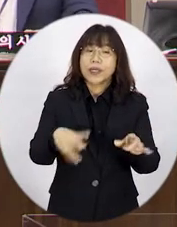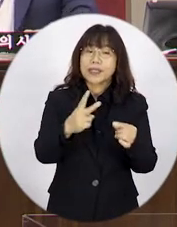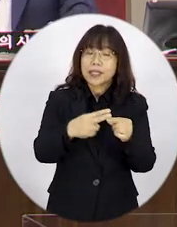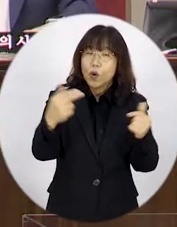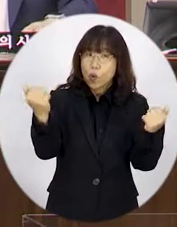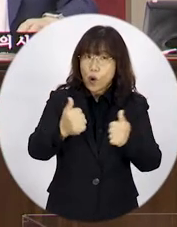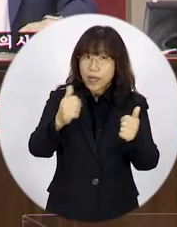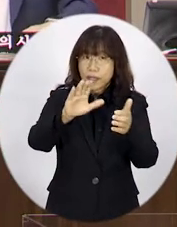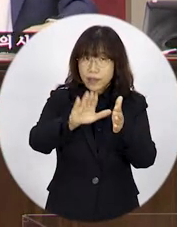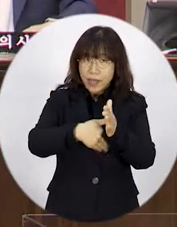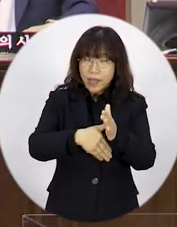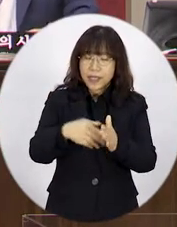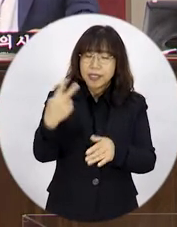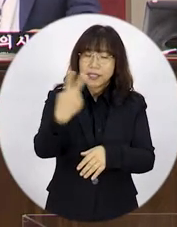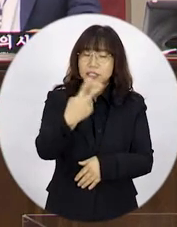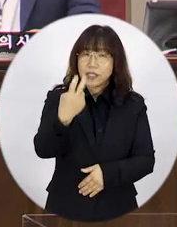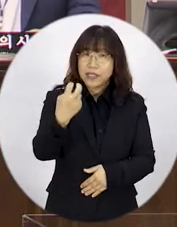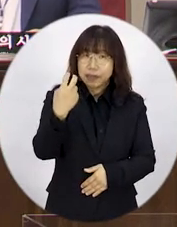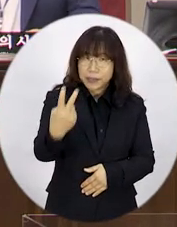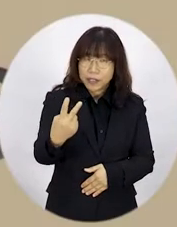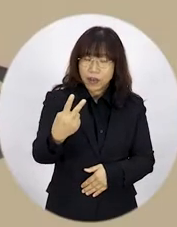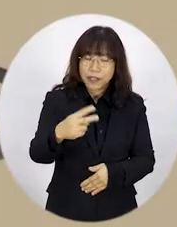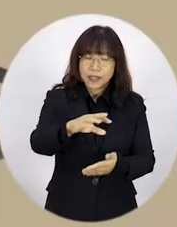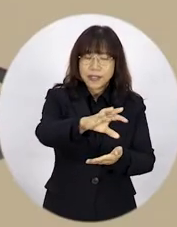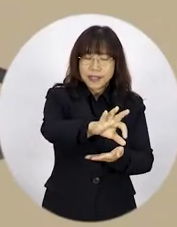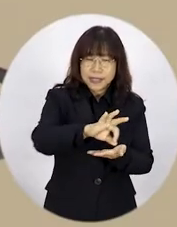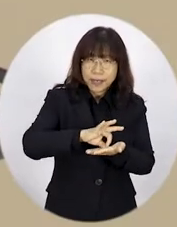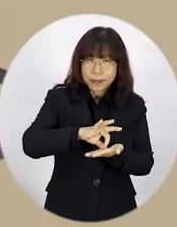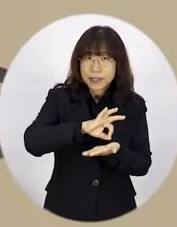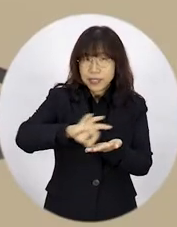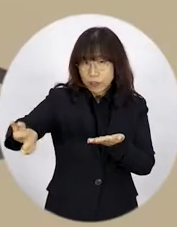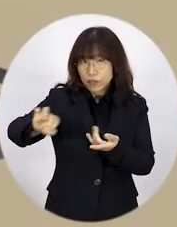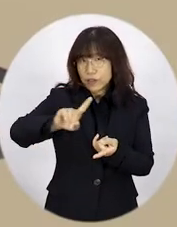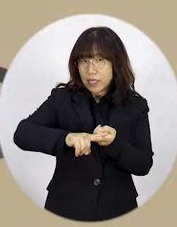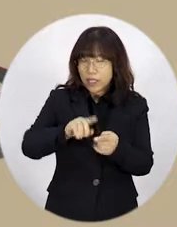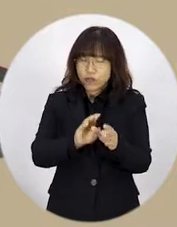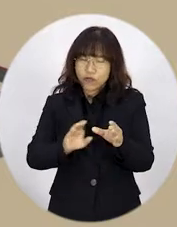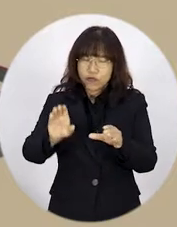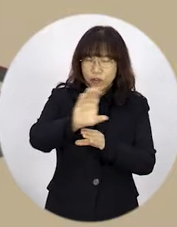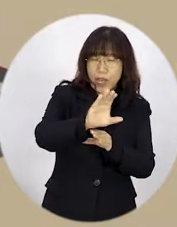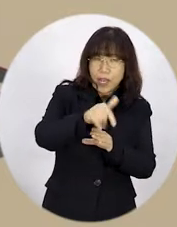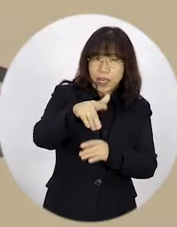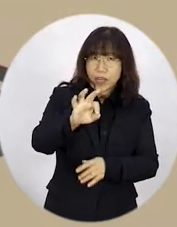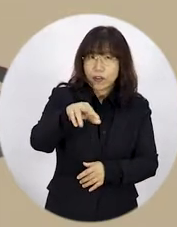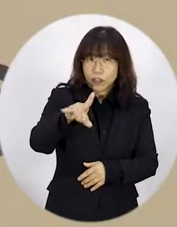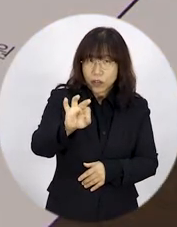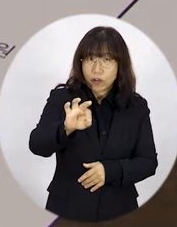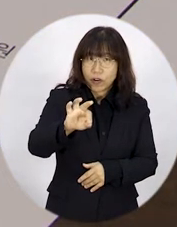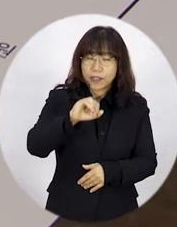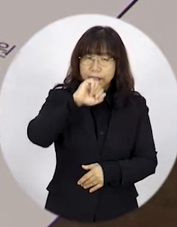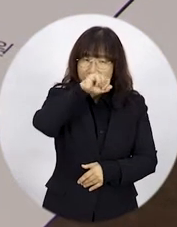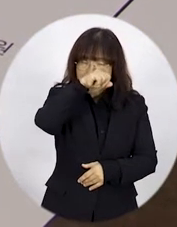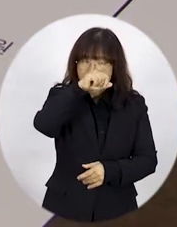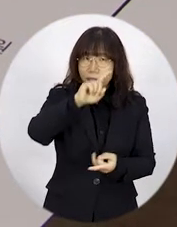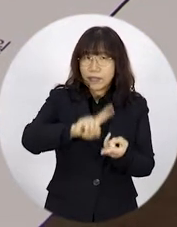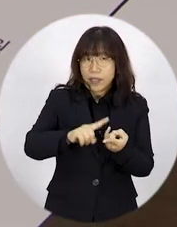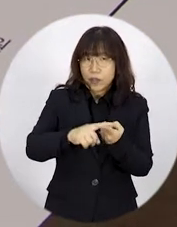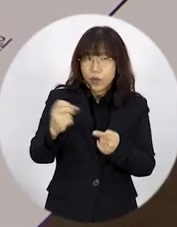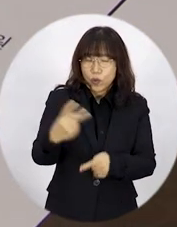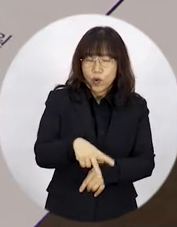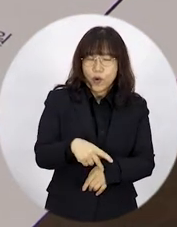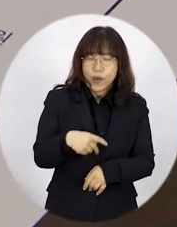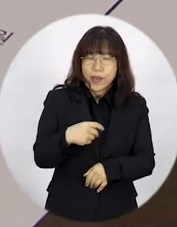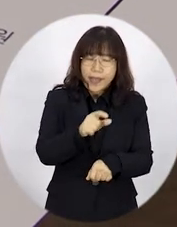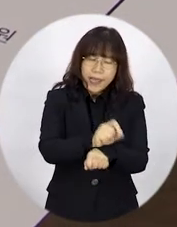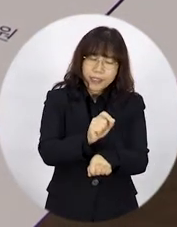이날 제2차 본회의에서는 2022년도 제1회 세입세출 추가경정 예산안과 2022년도